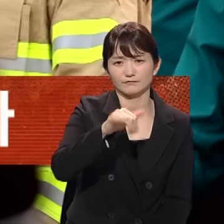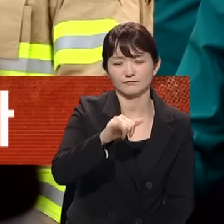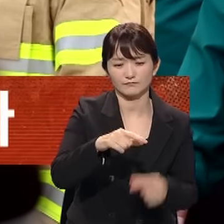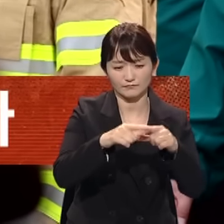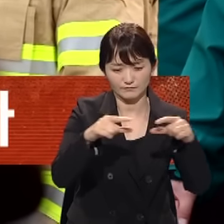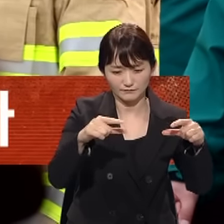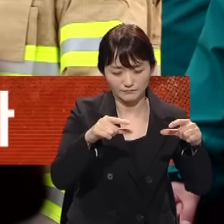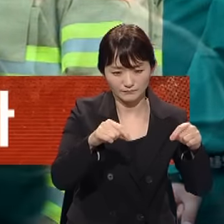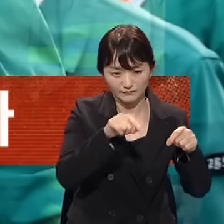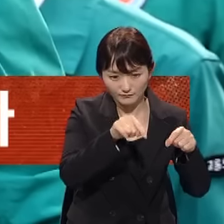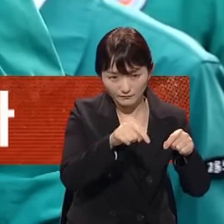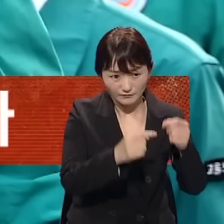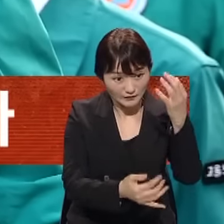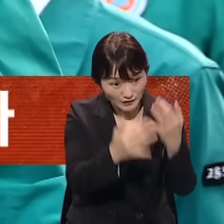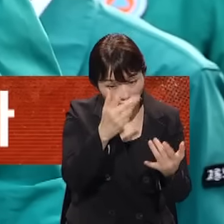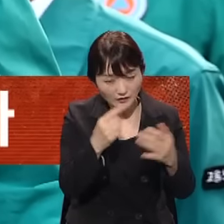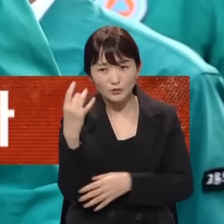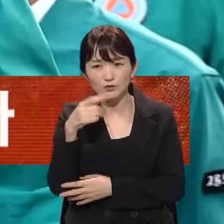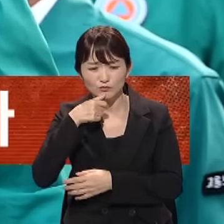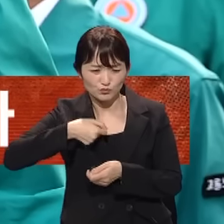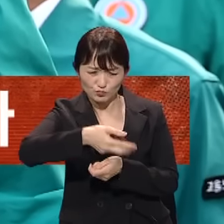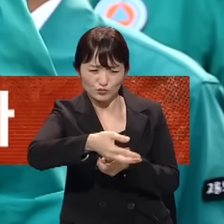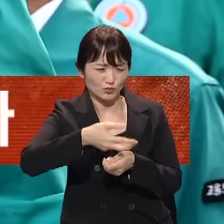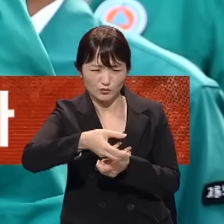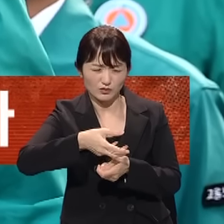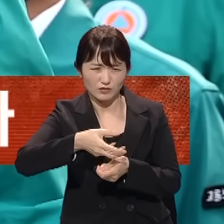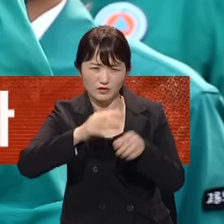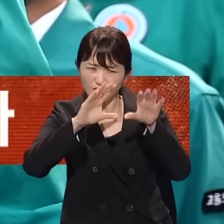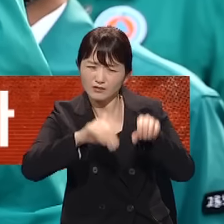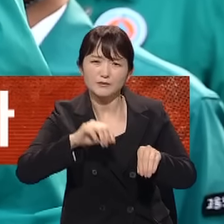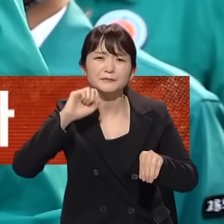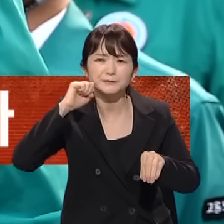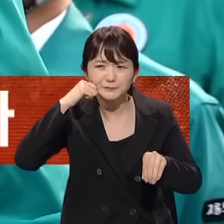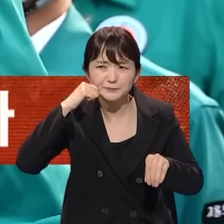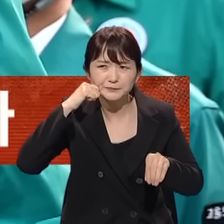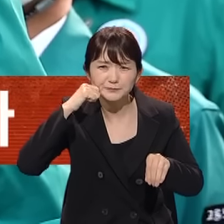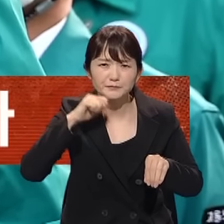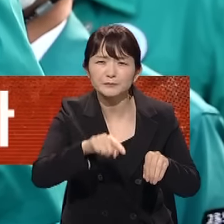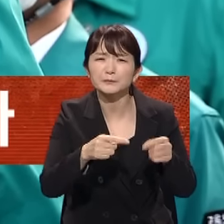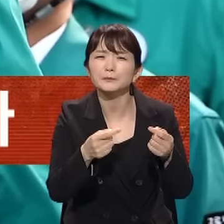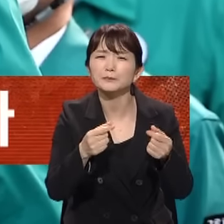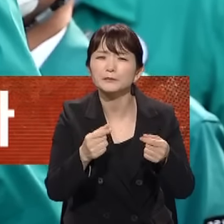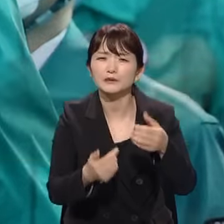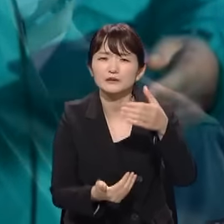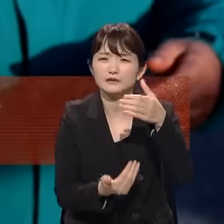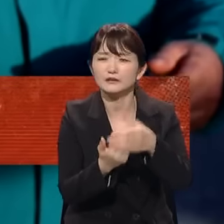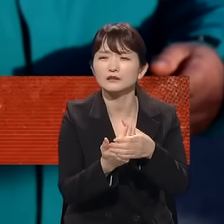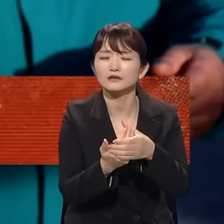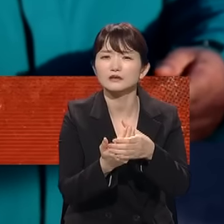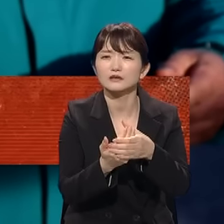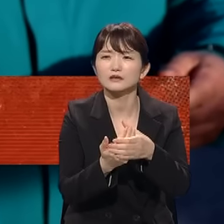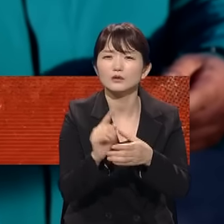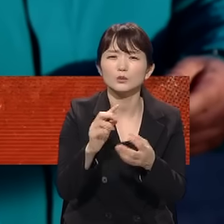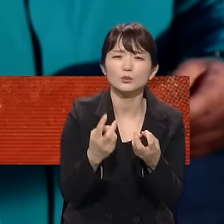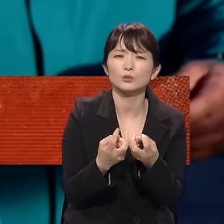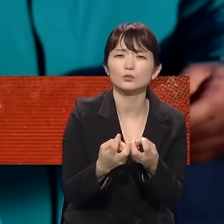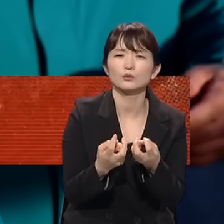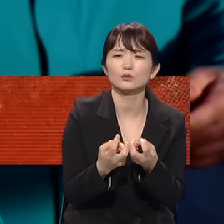소화기나 이런 소화전으로 진화가 어렵다. 좀 어떤 이런 유사한 사고에 있어서는 조금